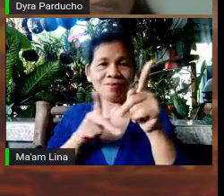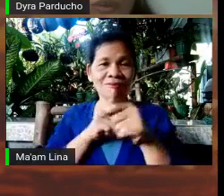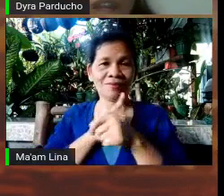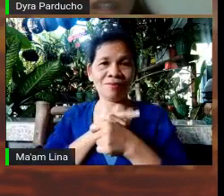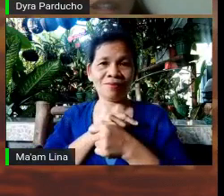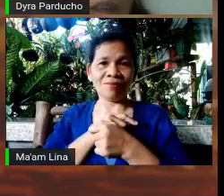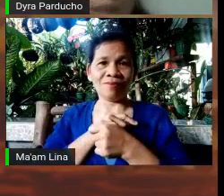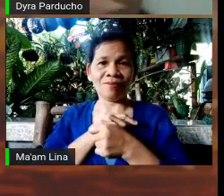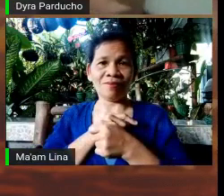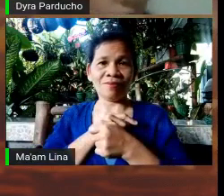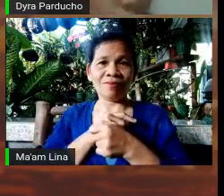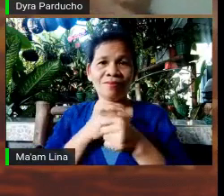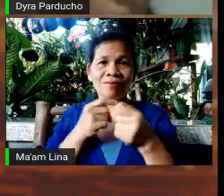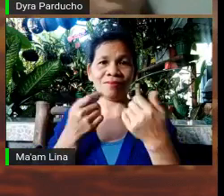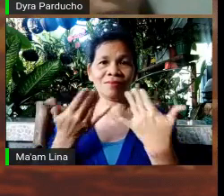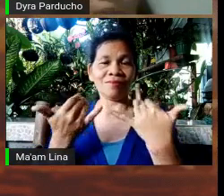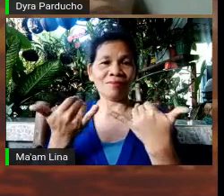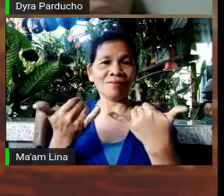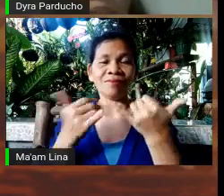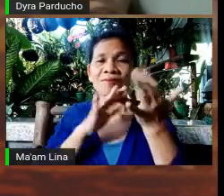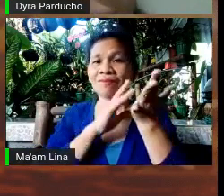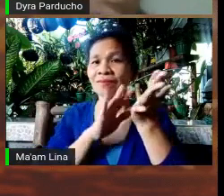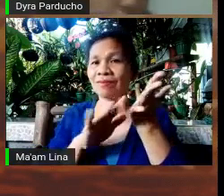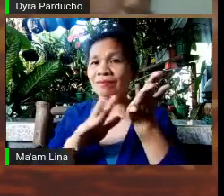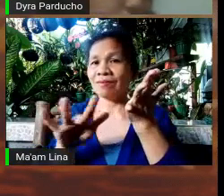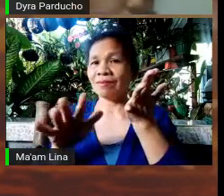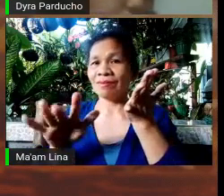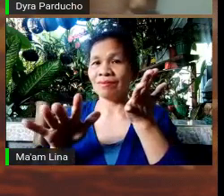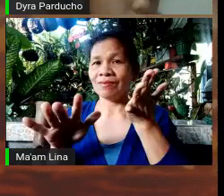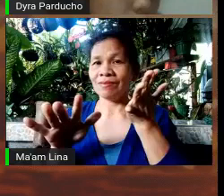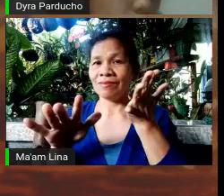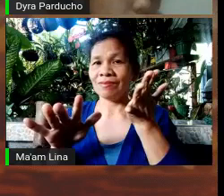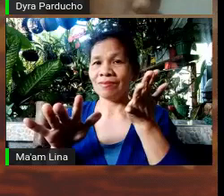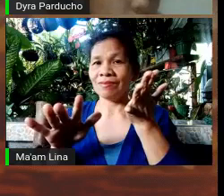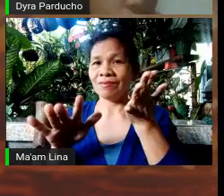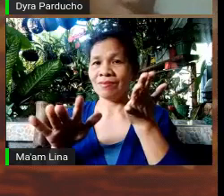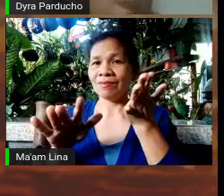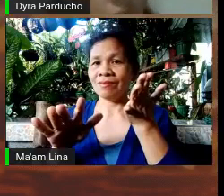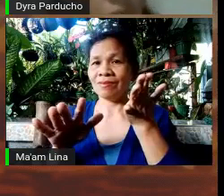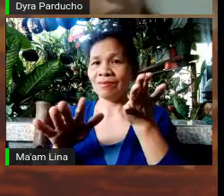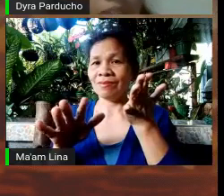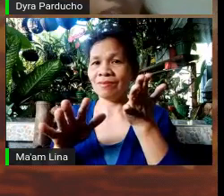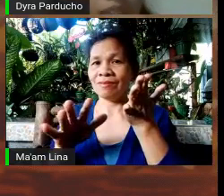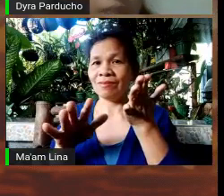at yung po kanyang dugo po ay